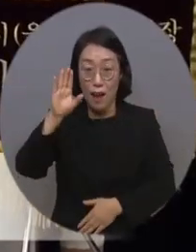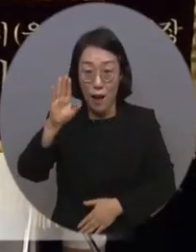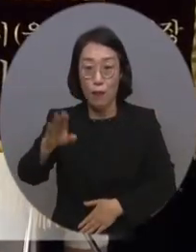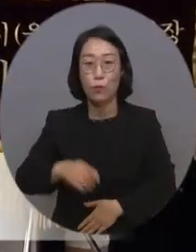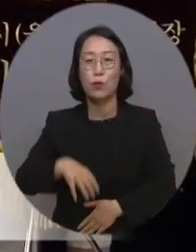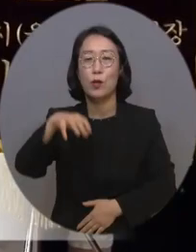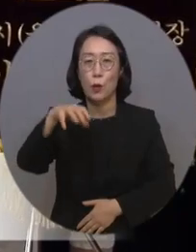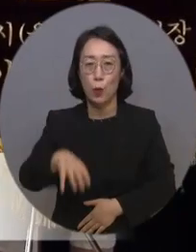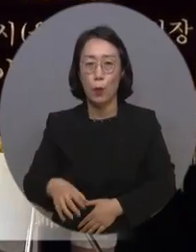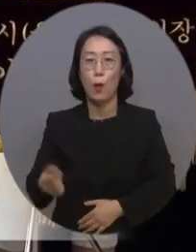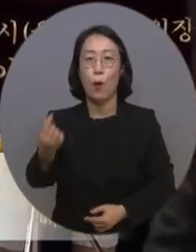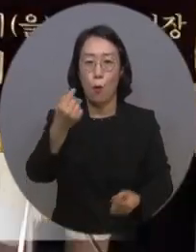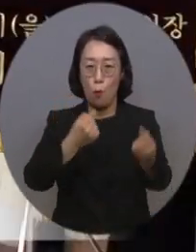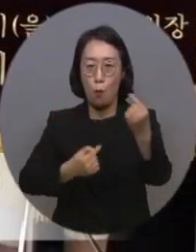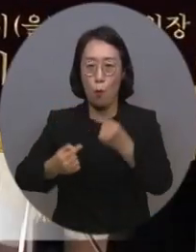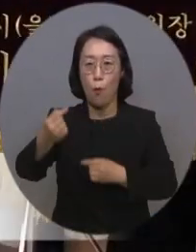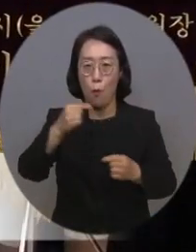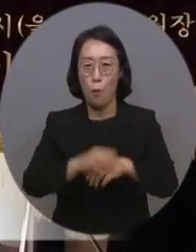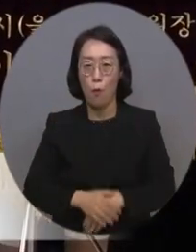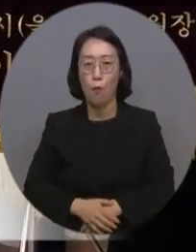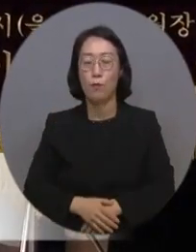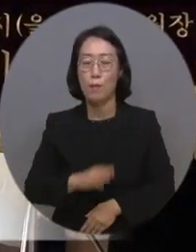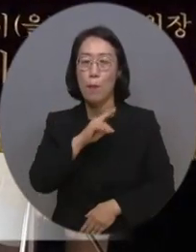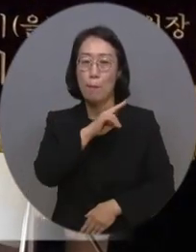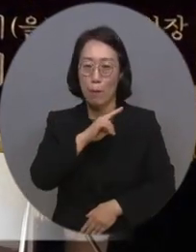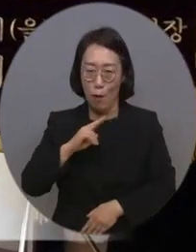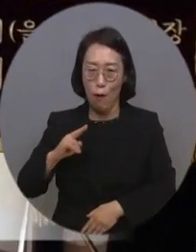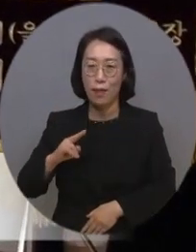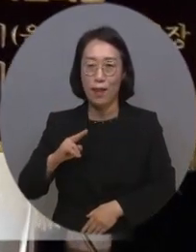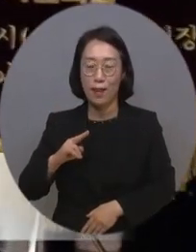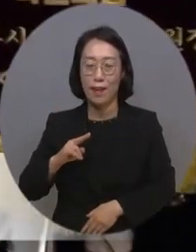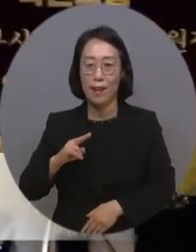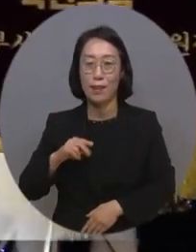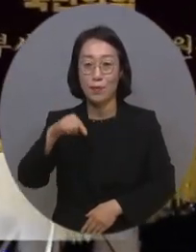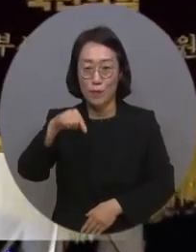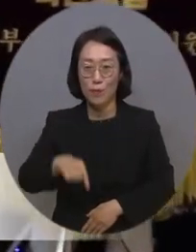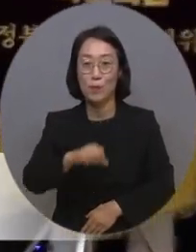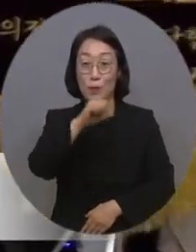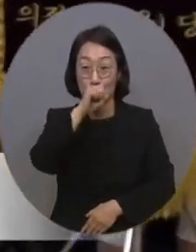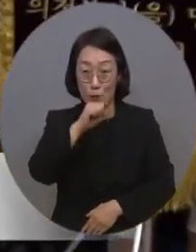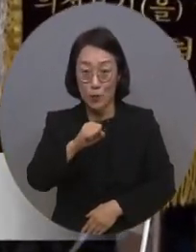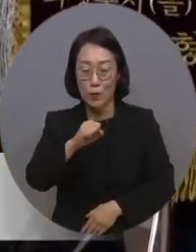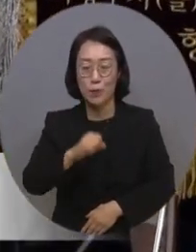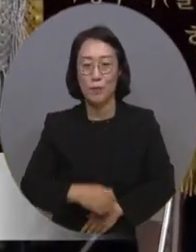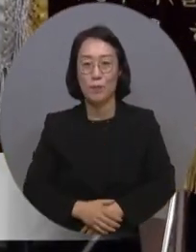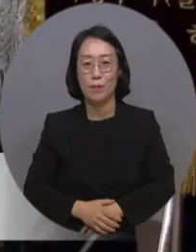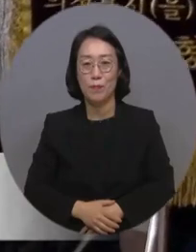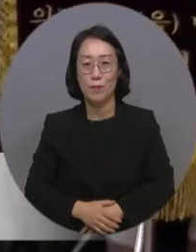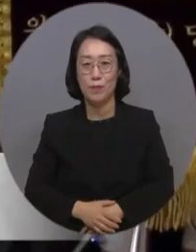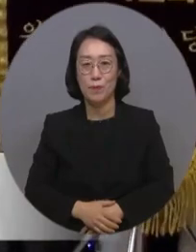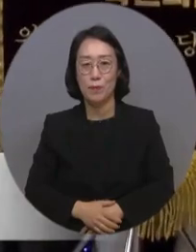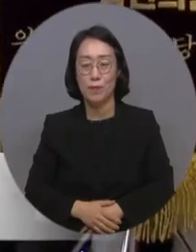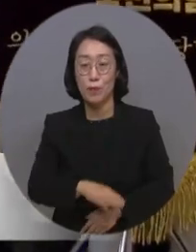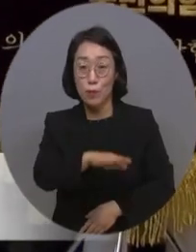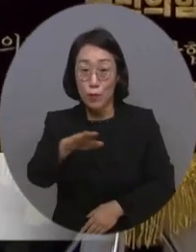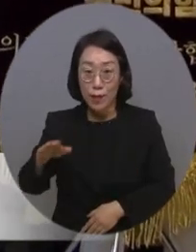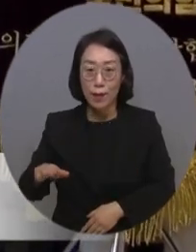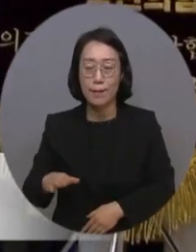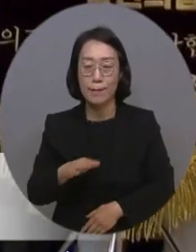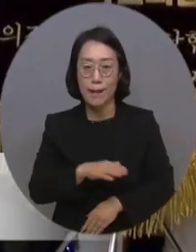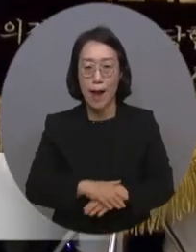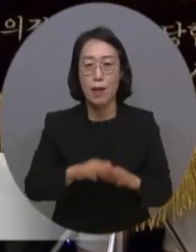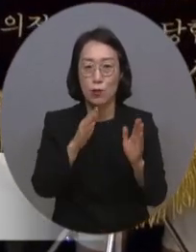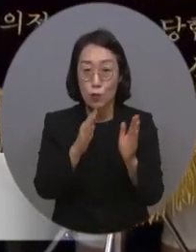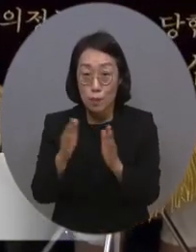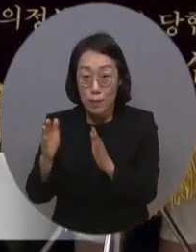경로당 많이 활용하셔서 생활 편하게 하실 수 있도록 해주셨으면 합니다. 저희들도 제가 할